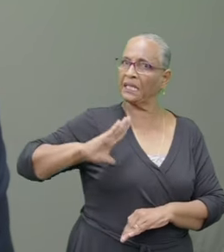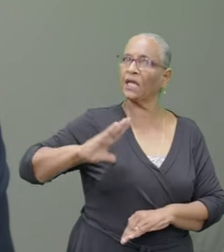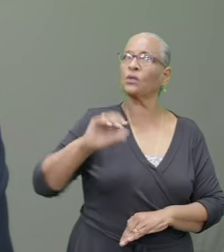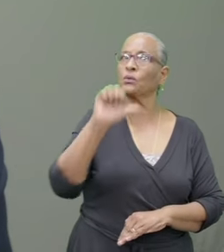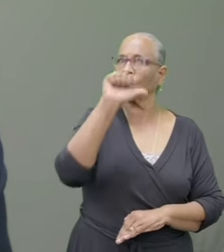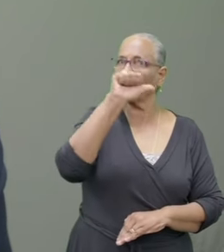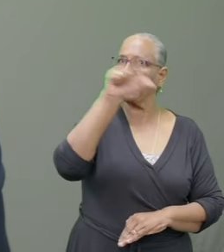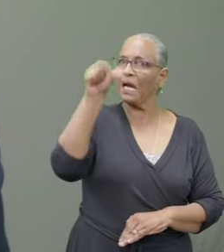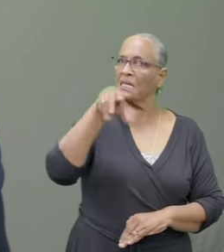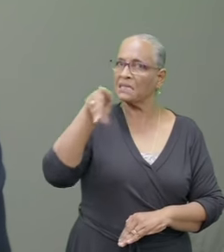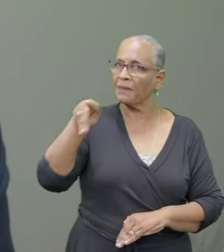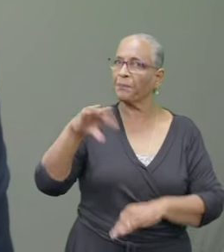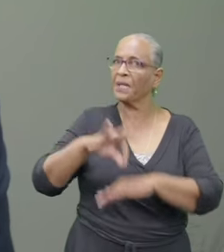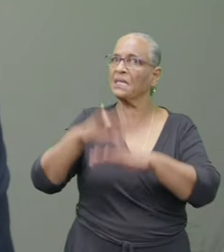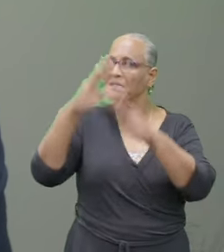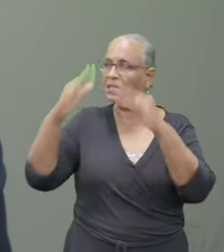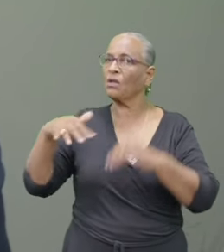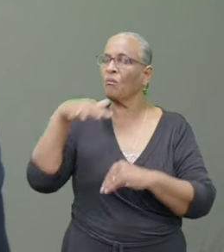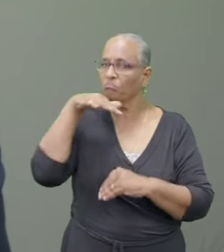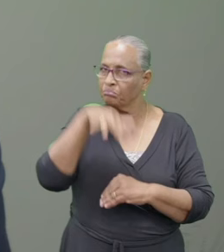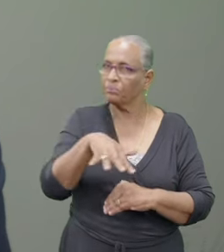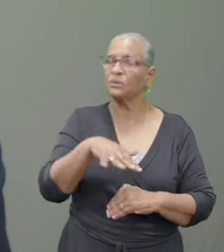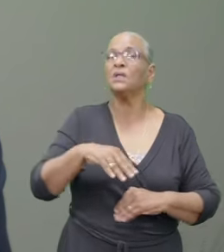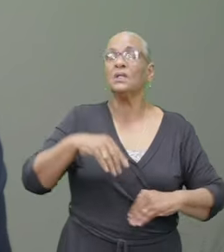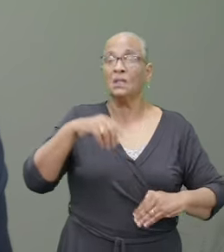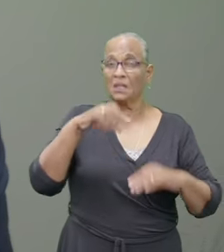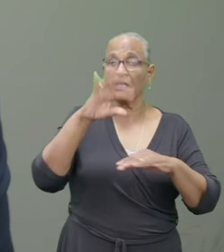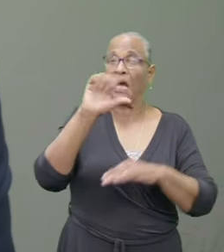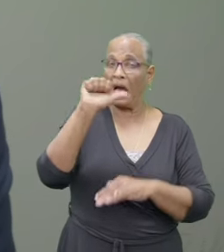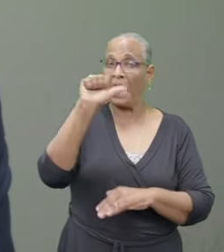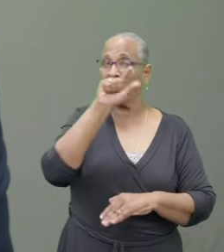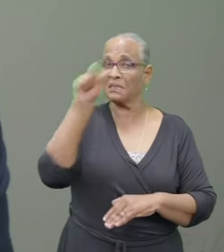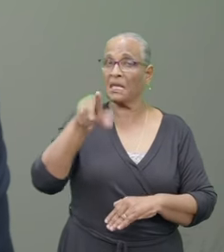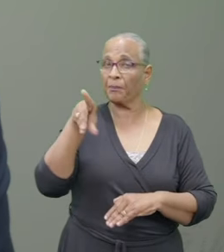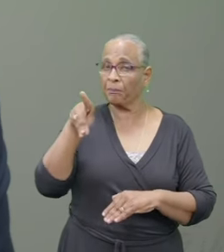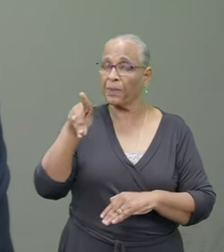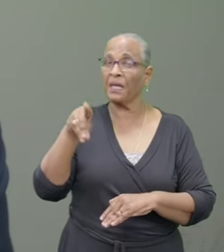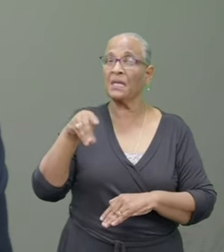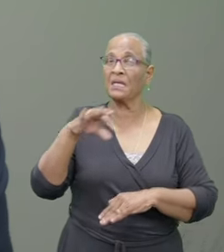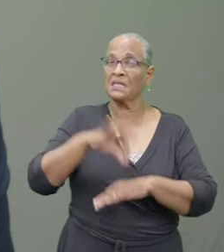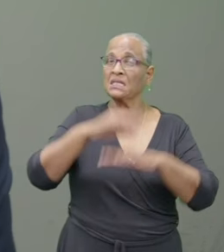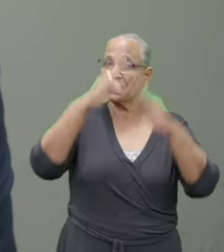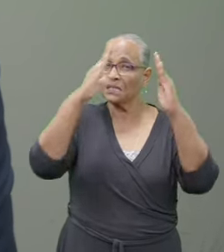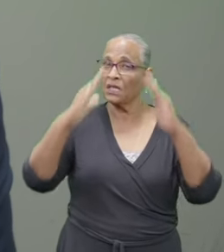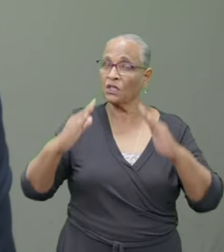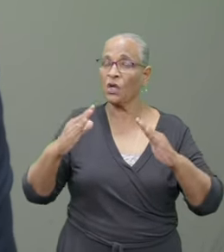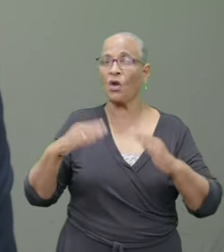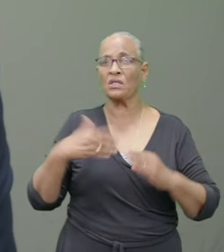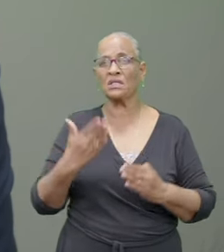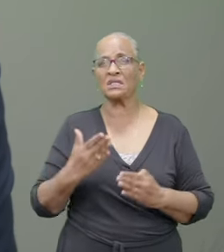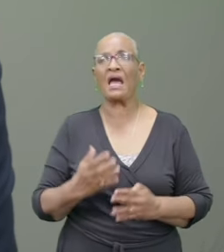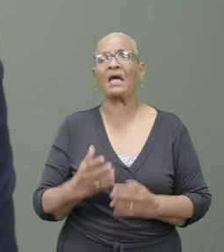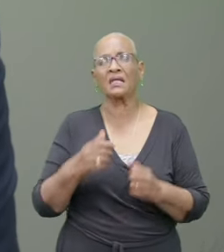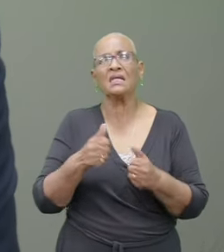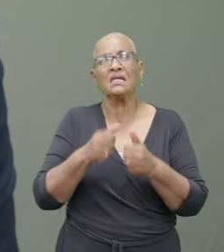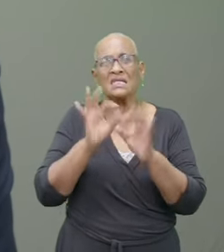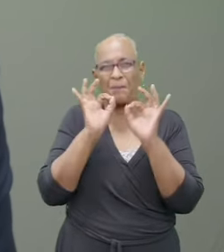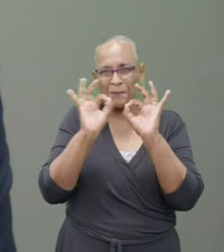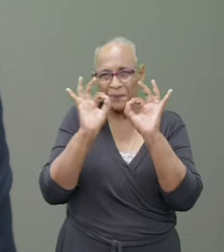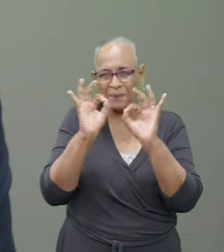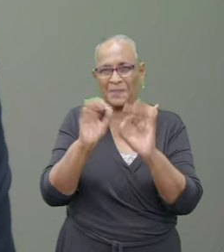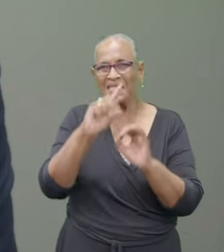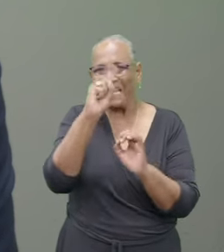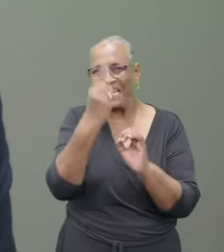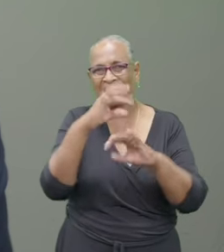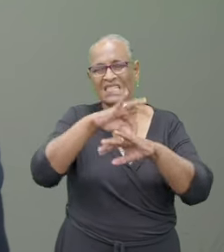aantal vraagstukken. U weet, het Academisch Ziekenhuis Paramaribo is het hart van de zorg in Suriname, met name